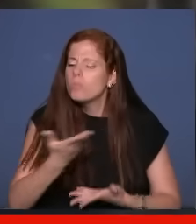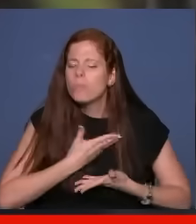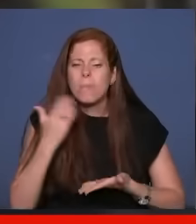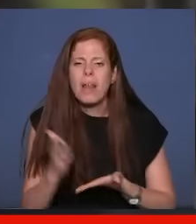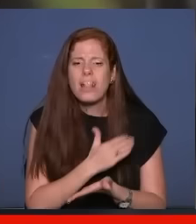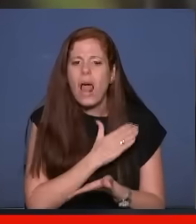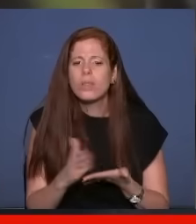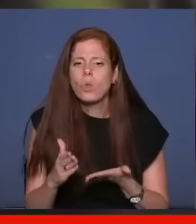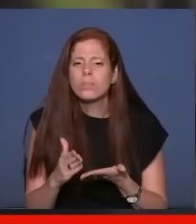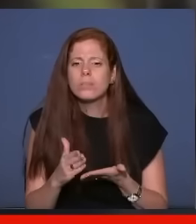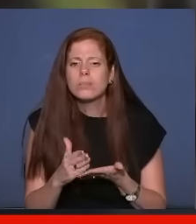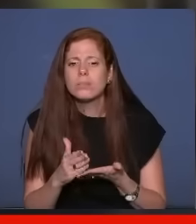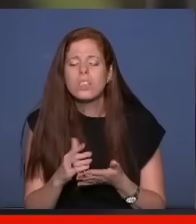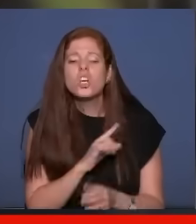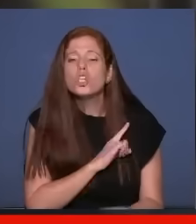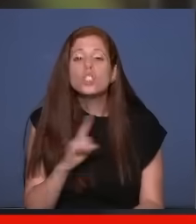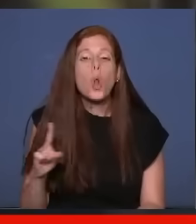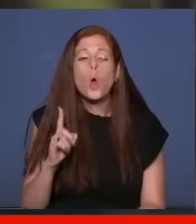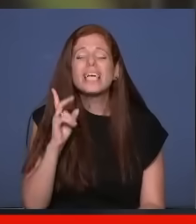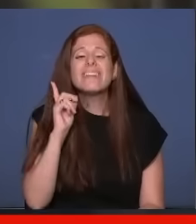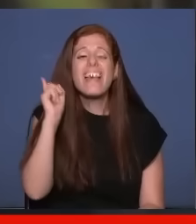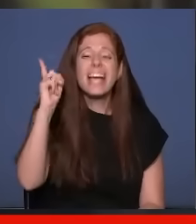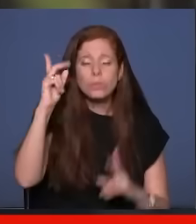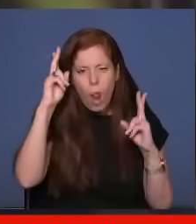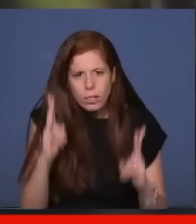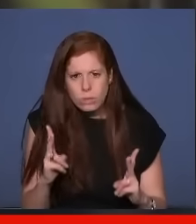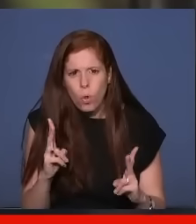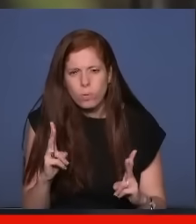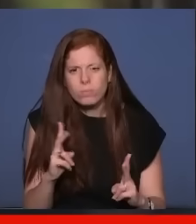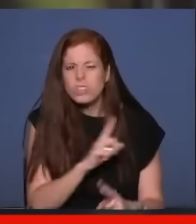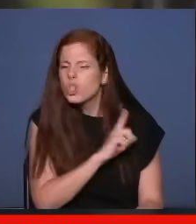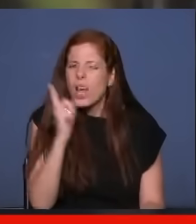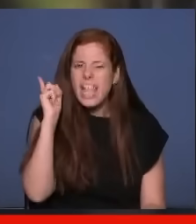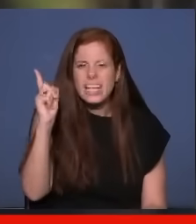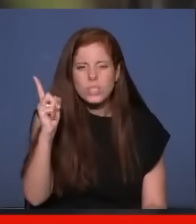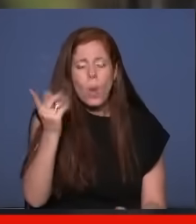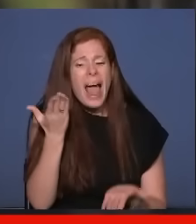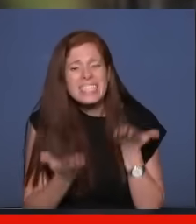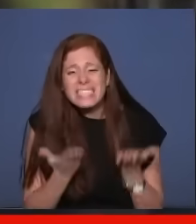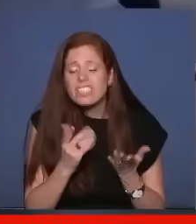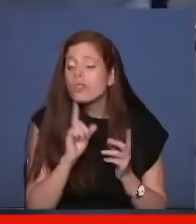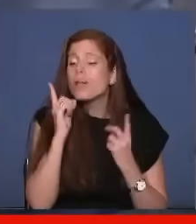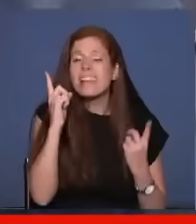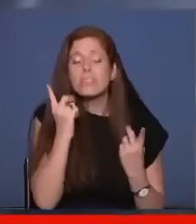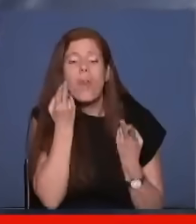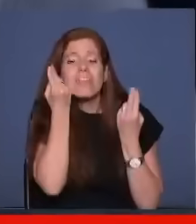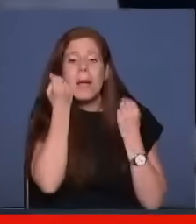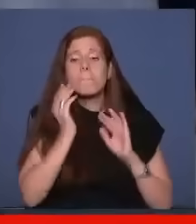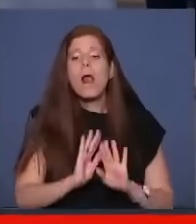ההחלטות. שלא תעיזו לעצור, שלא תעיזו להסס, שלא תעיזו להתקפל.